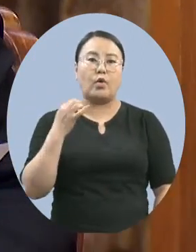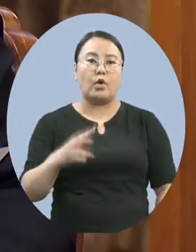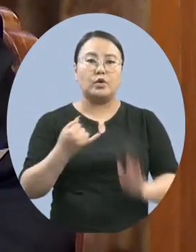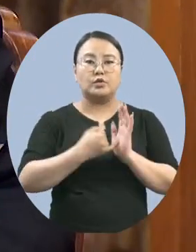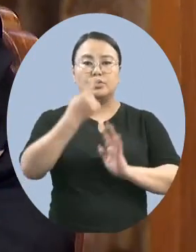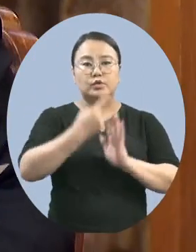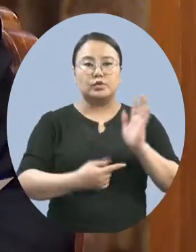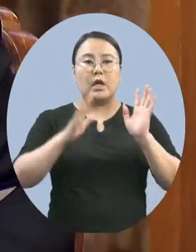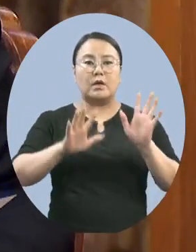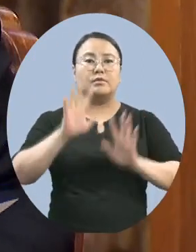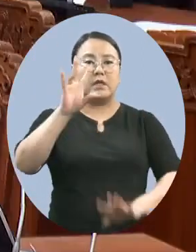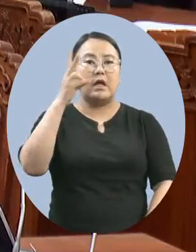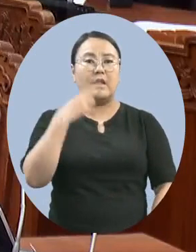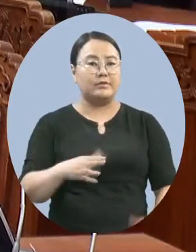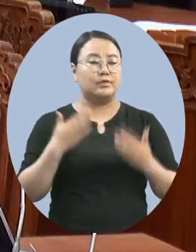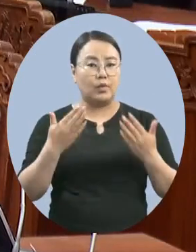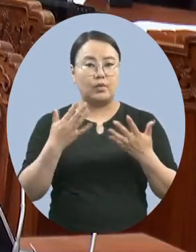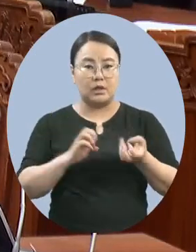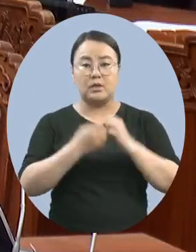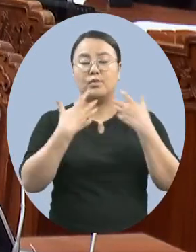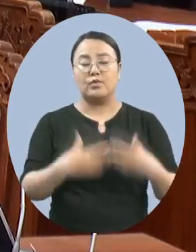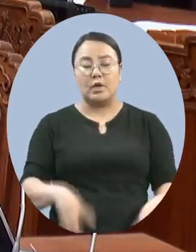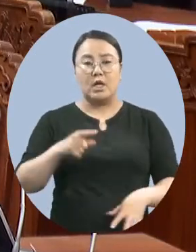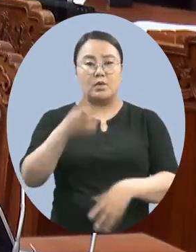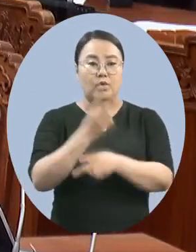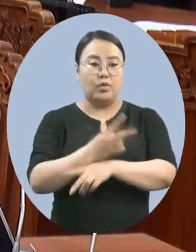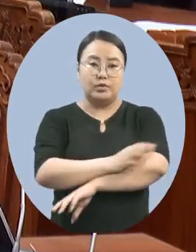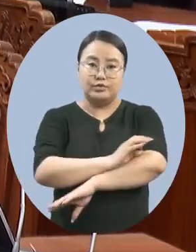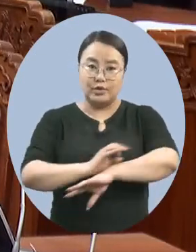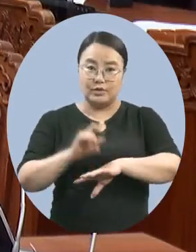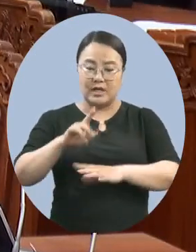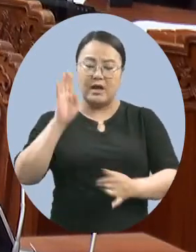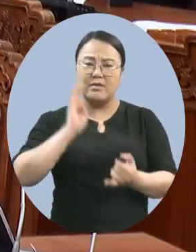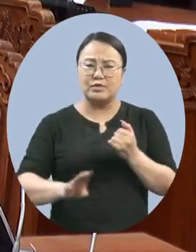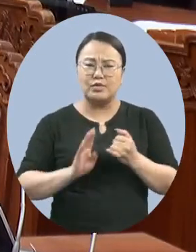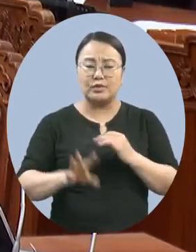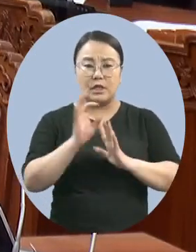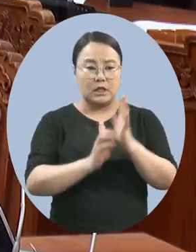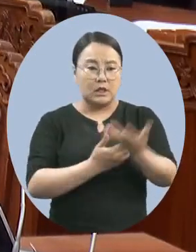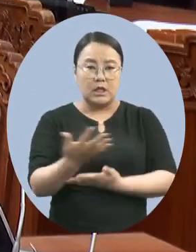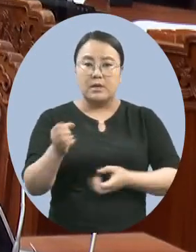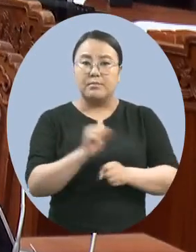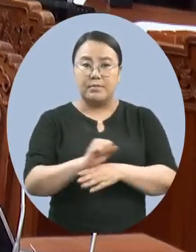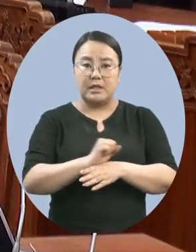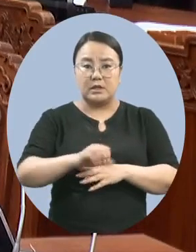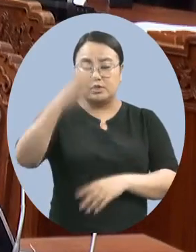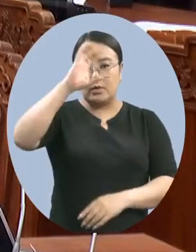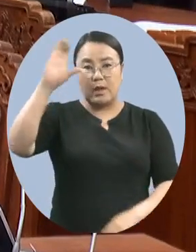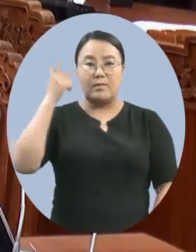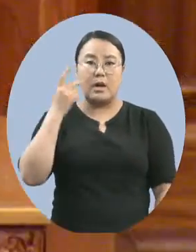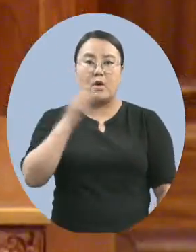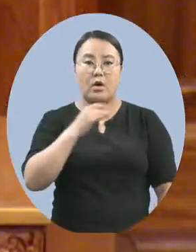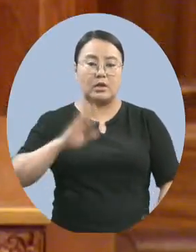оны 6-р сарын 15-ны өдрийн хуралдаанаар хэлсэн. Уг хуулийн төслийг эцсийн хилцүүлэг бэлтгэсэн төрийн байгуулалтын байнгын